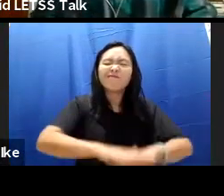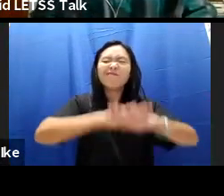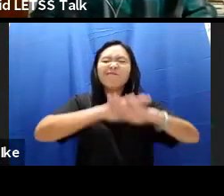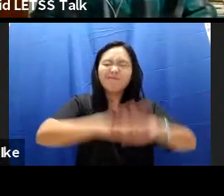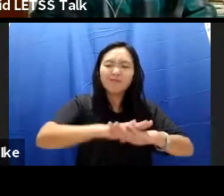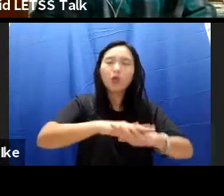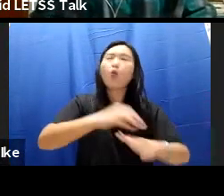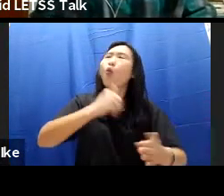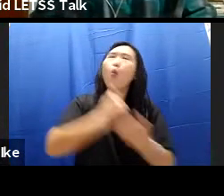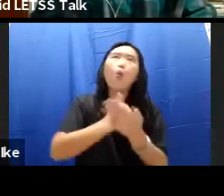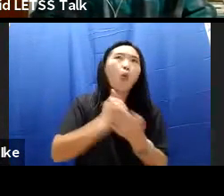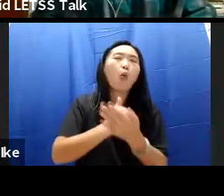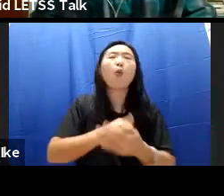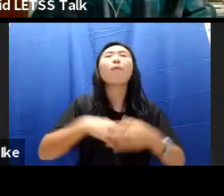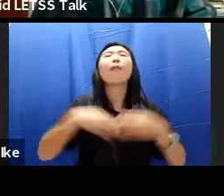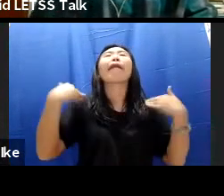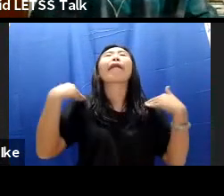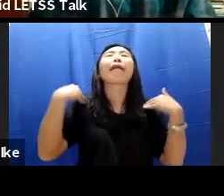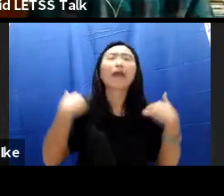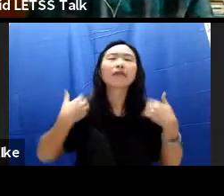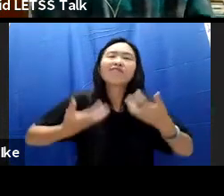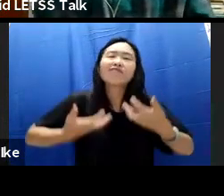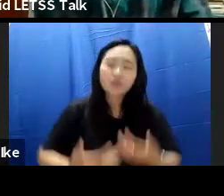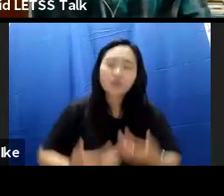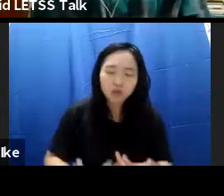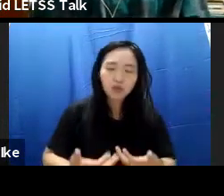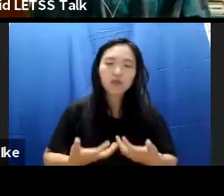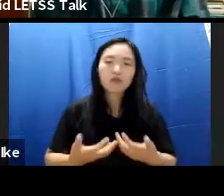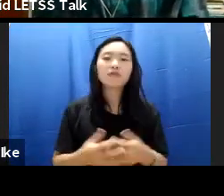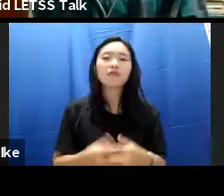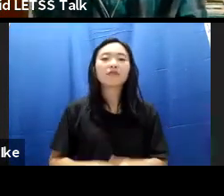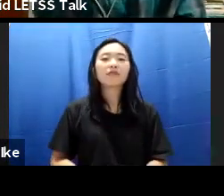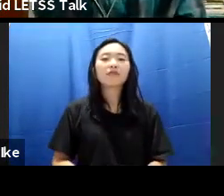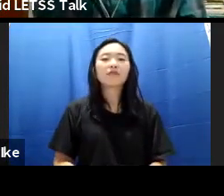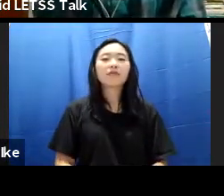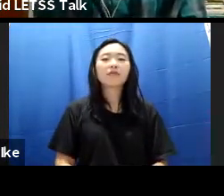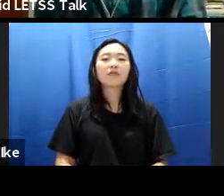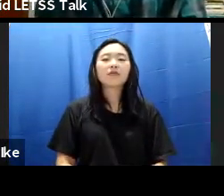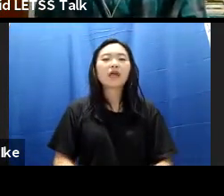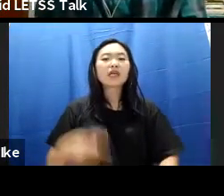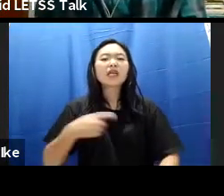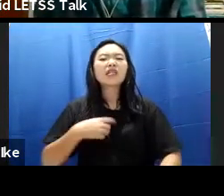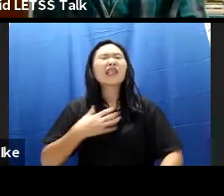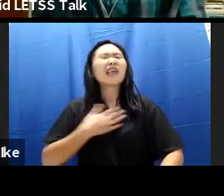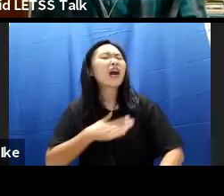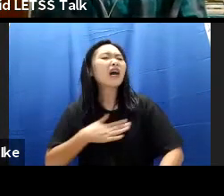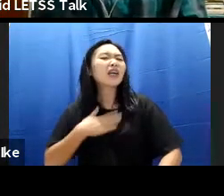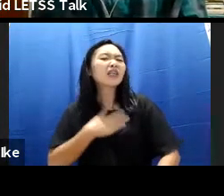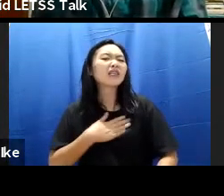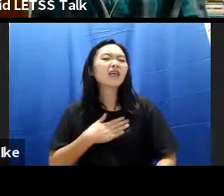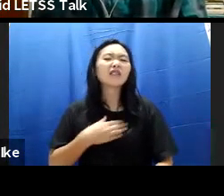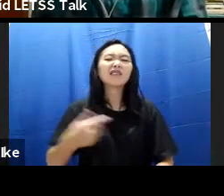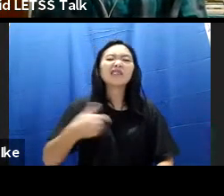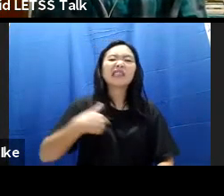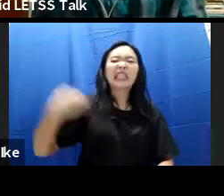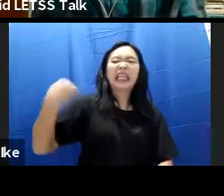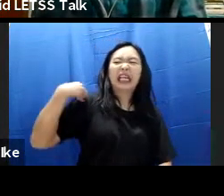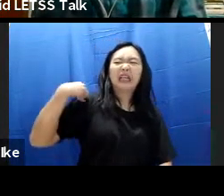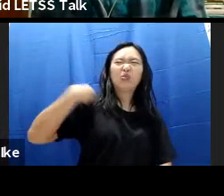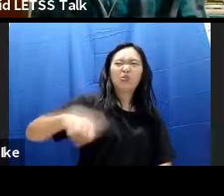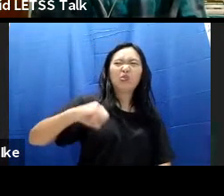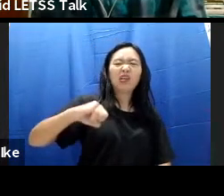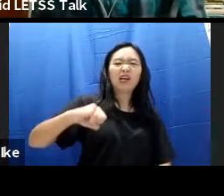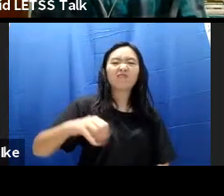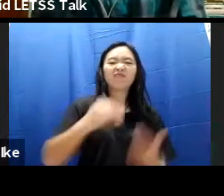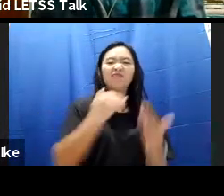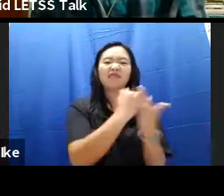2014 lulus PhD, saya tuh merasa kalau saya tuh nggak seneng banget deh dengan sistem kayak gini. Dan bahkan